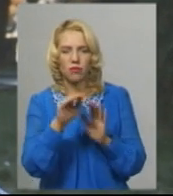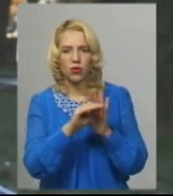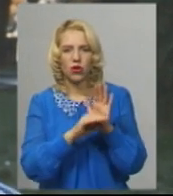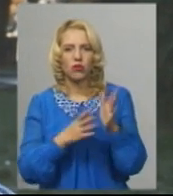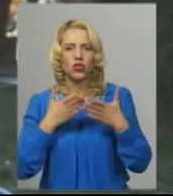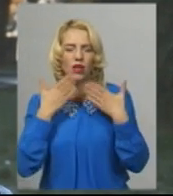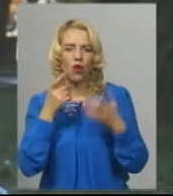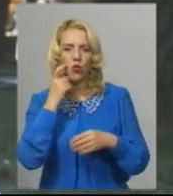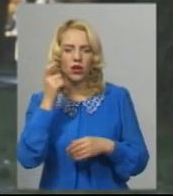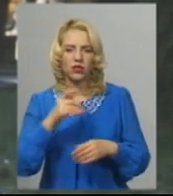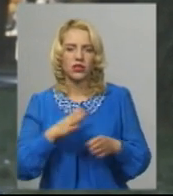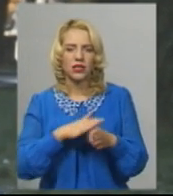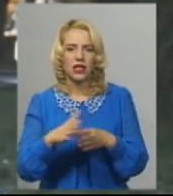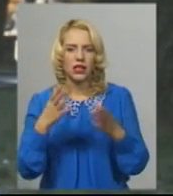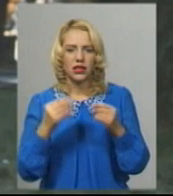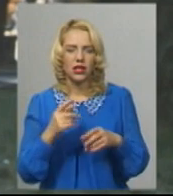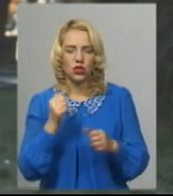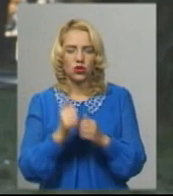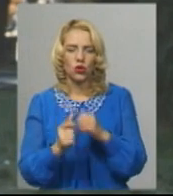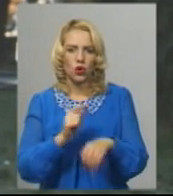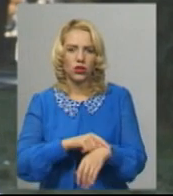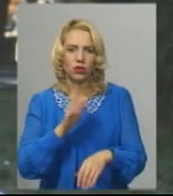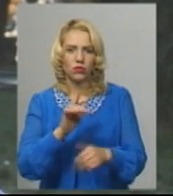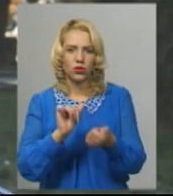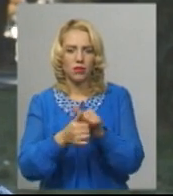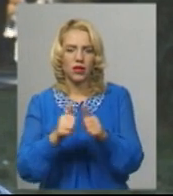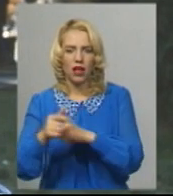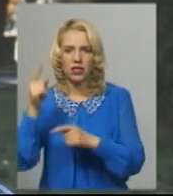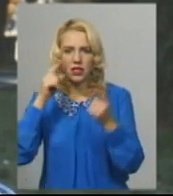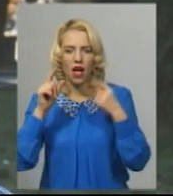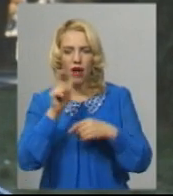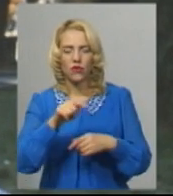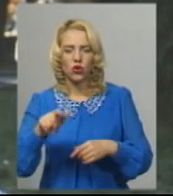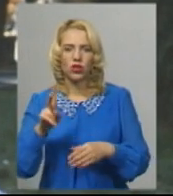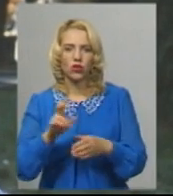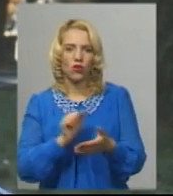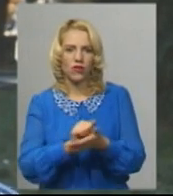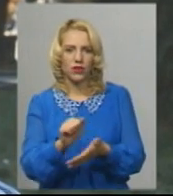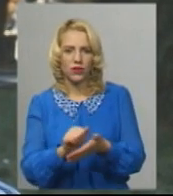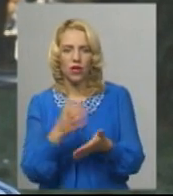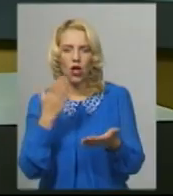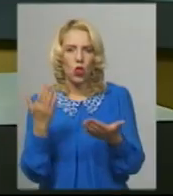українську». Цілий день, щогодини будуть мінятися автори, які цього року видали свої нові книги.